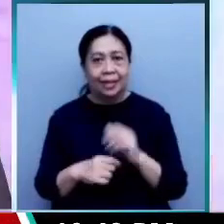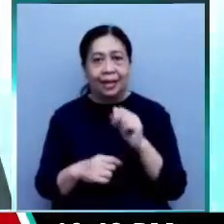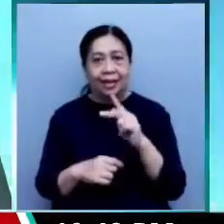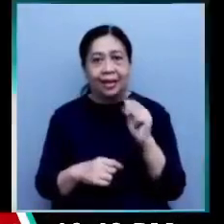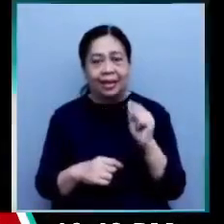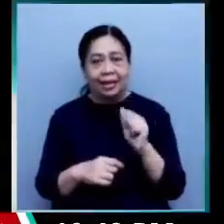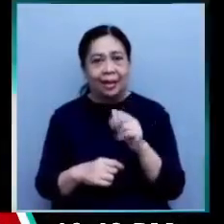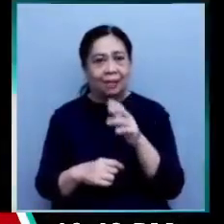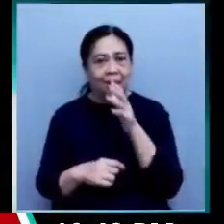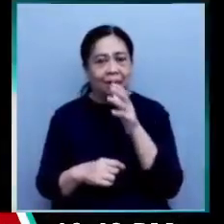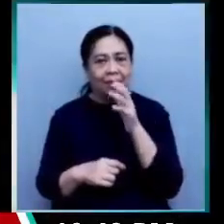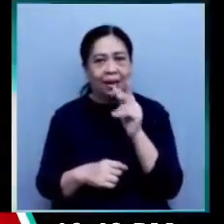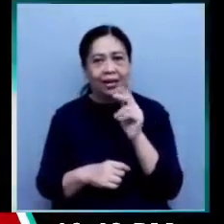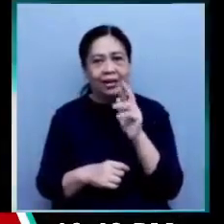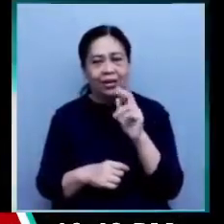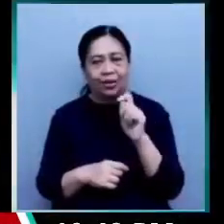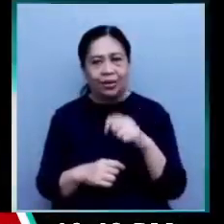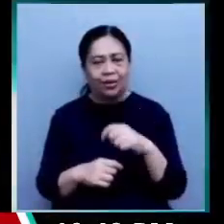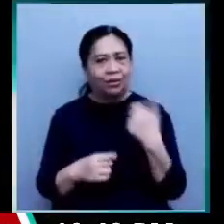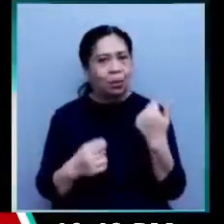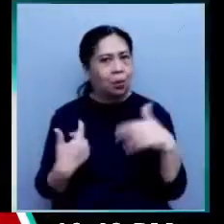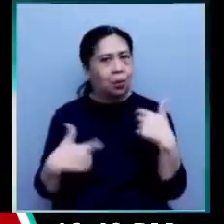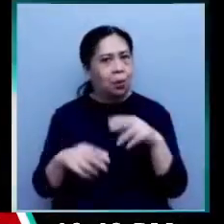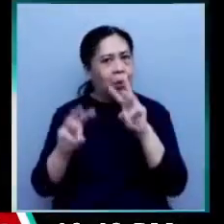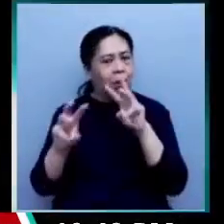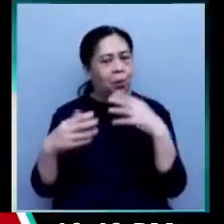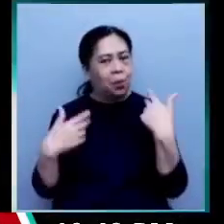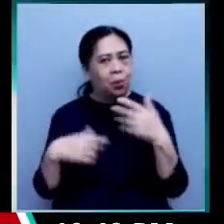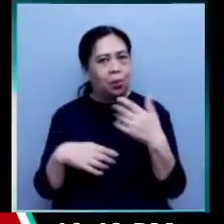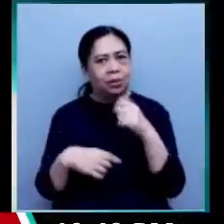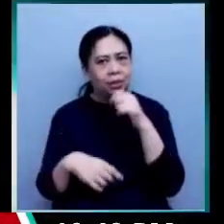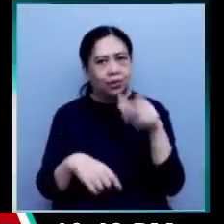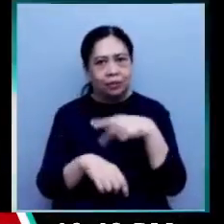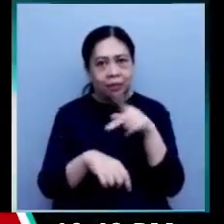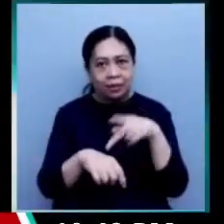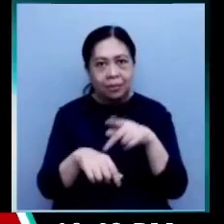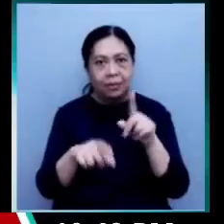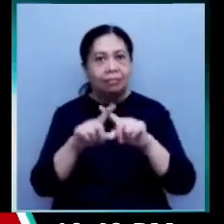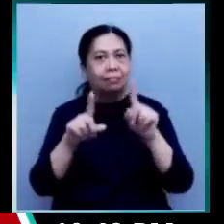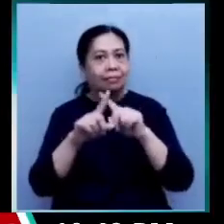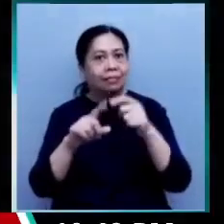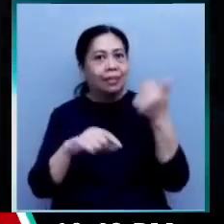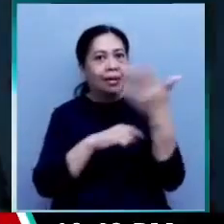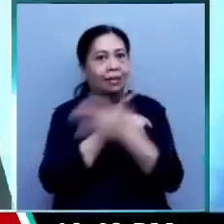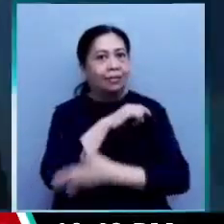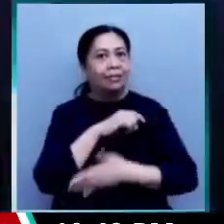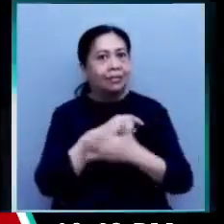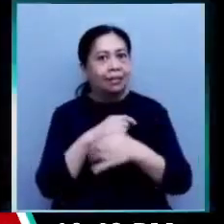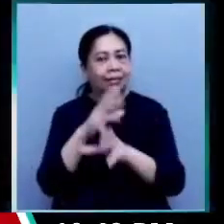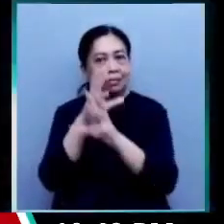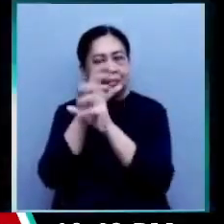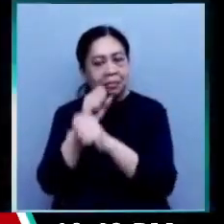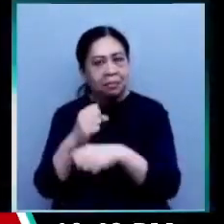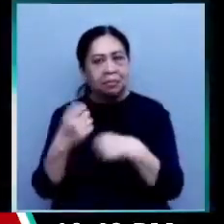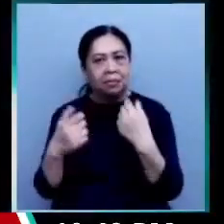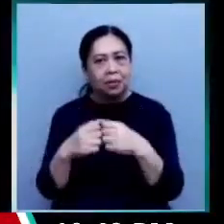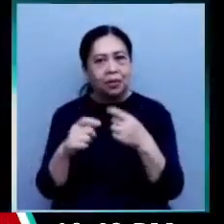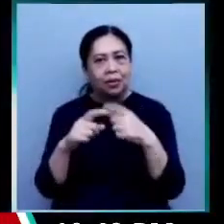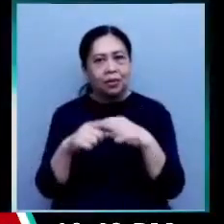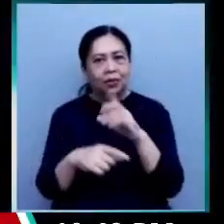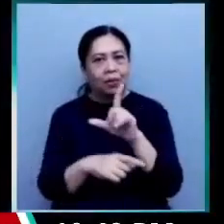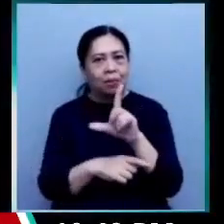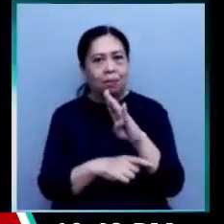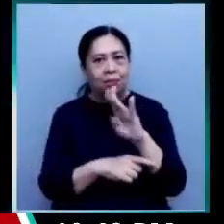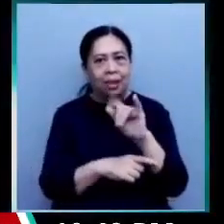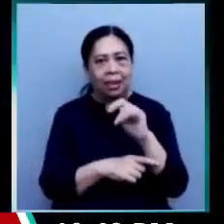Kerr. Nagpabilib di lang sa Pilipinas, kundi sa iba pang panig ng mundo. Mula sa mga bling-bling, hugis